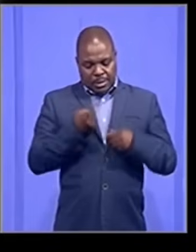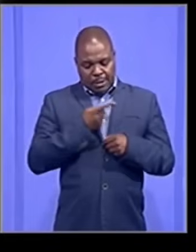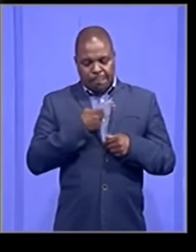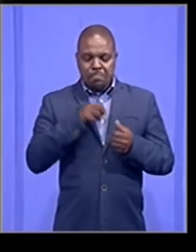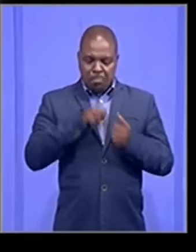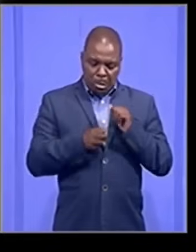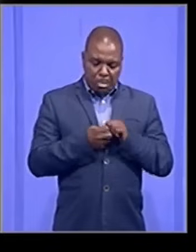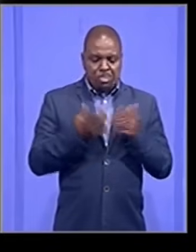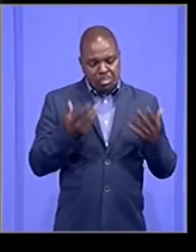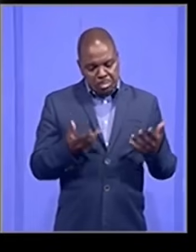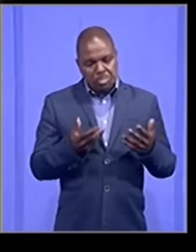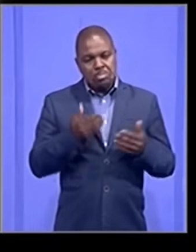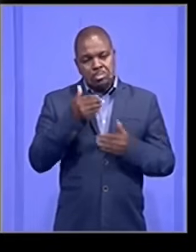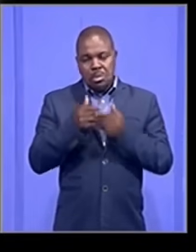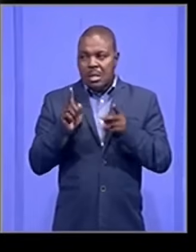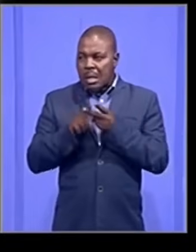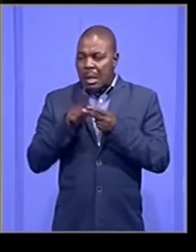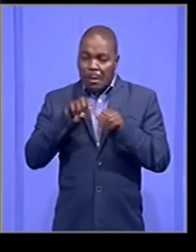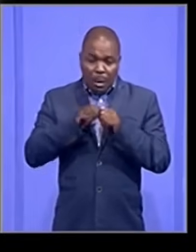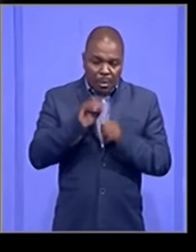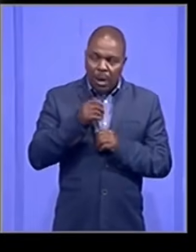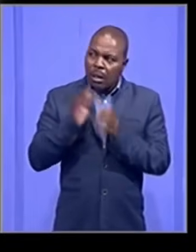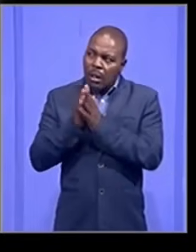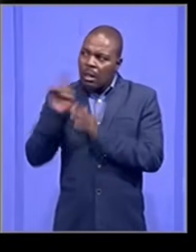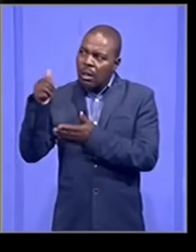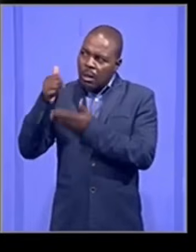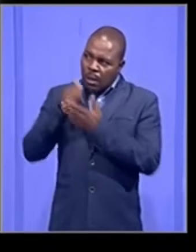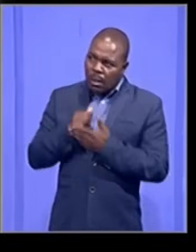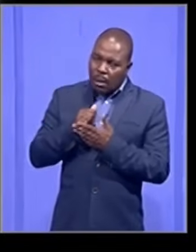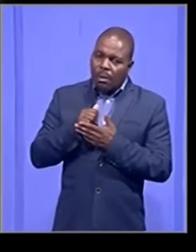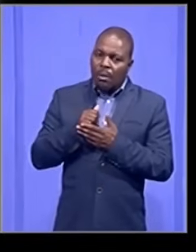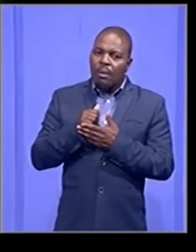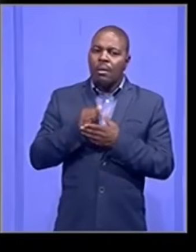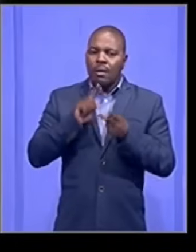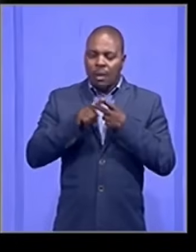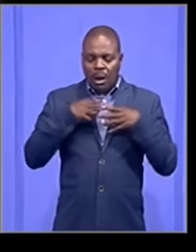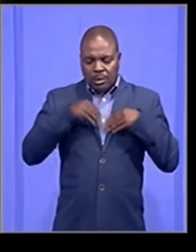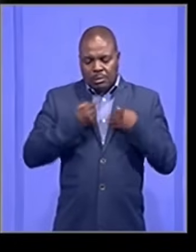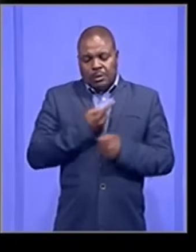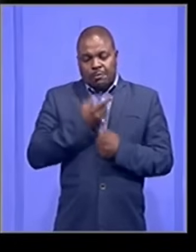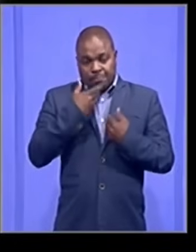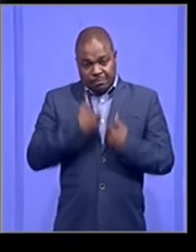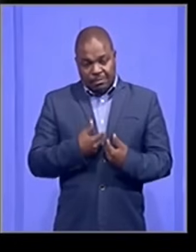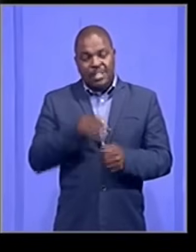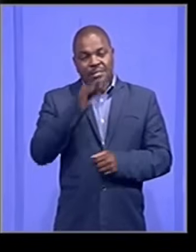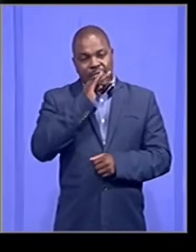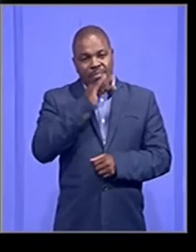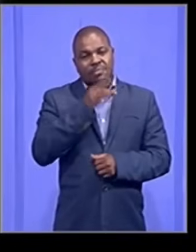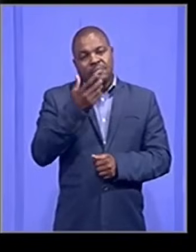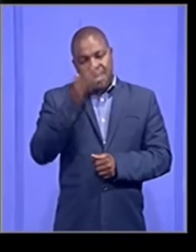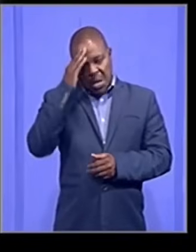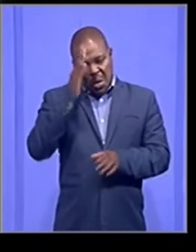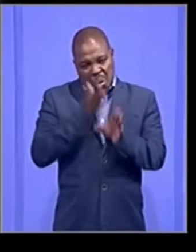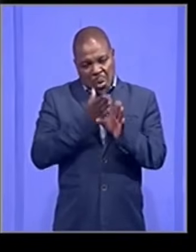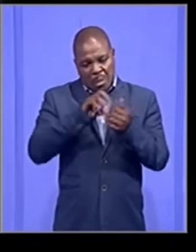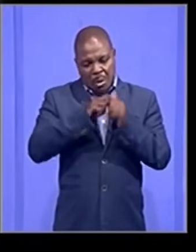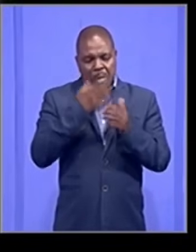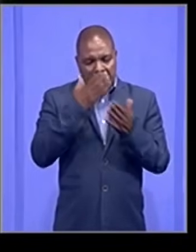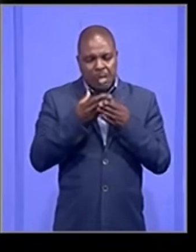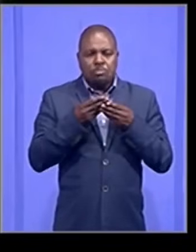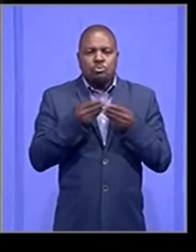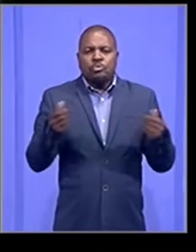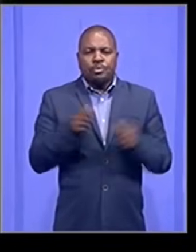kgona go a kgopela thuso, re na le mathata le go amogela seemo sa rona sa bophelo. bona re ka fokotsa mothata a rena a menagano mo baphelong a